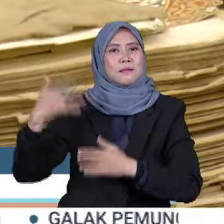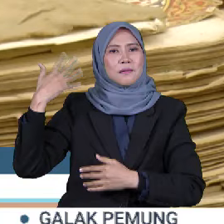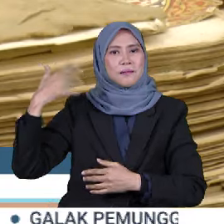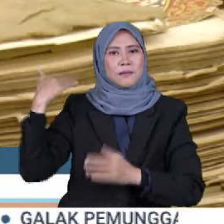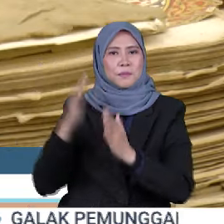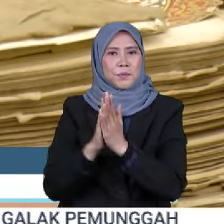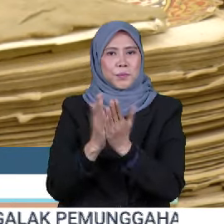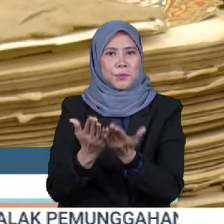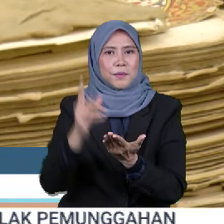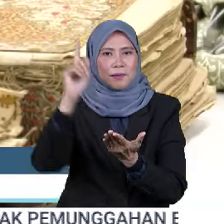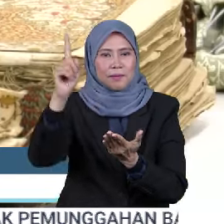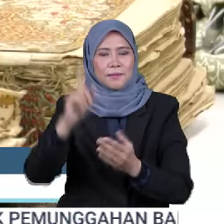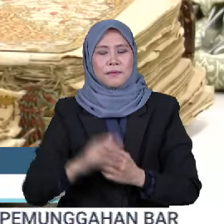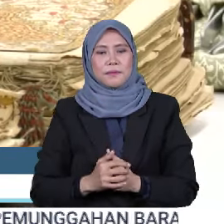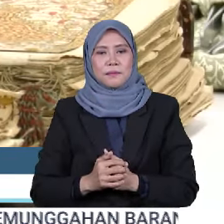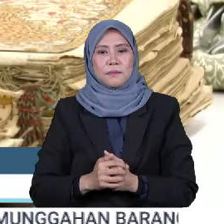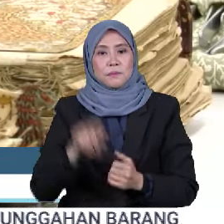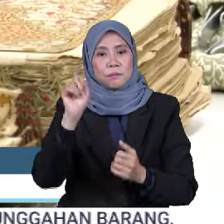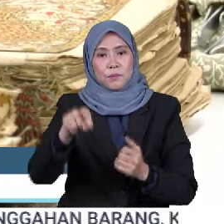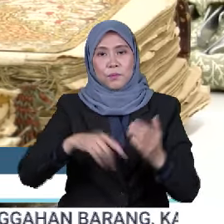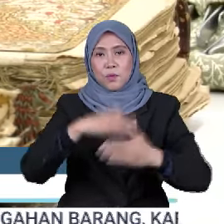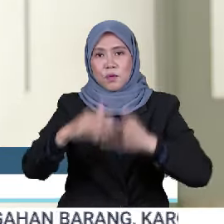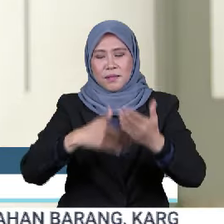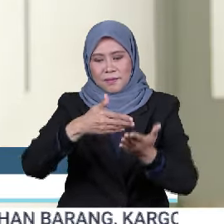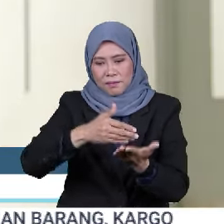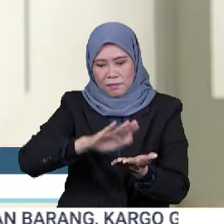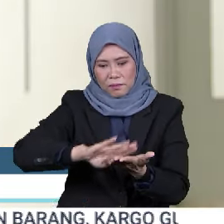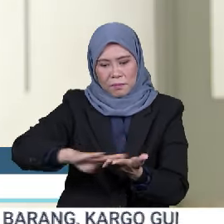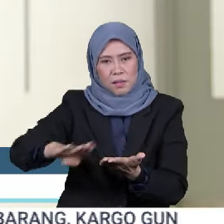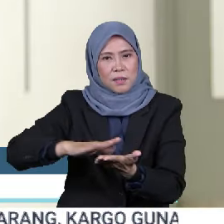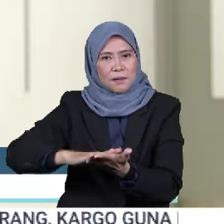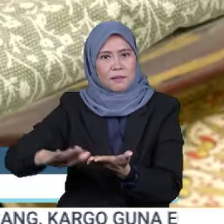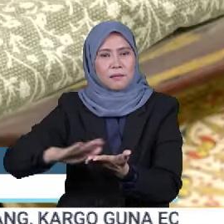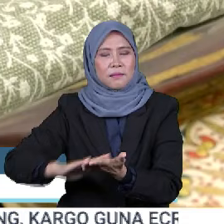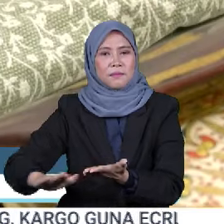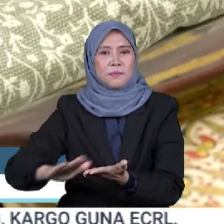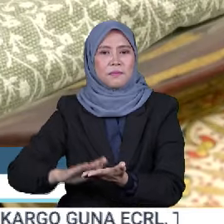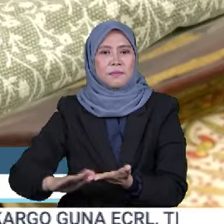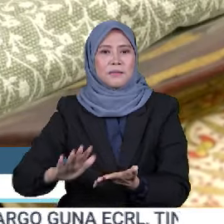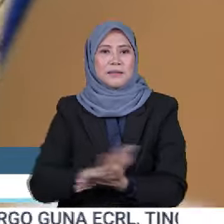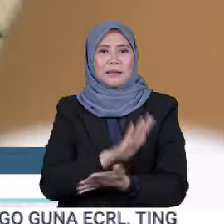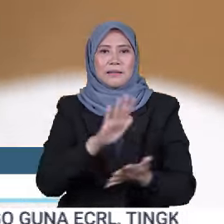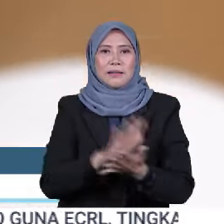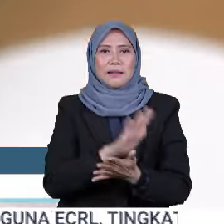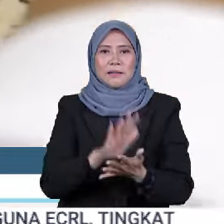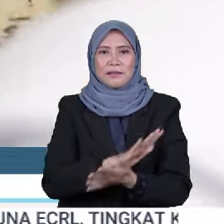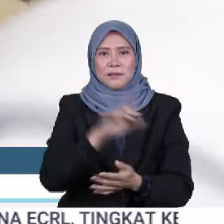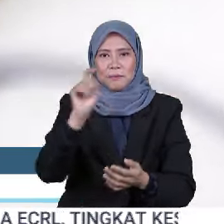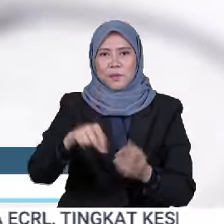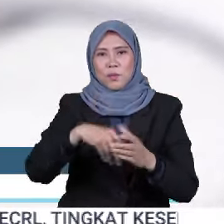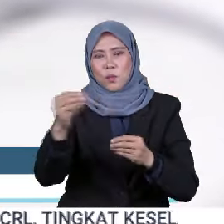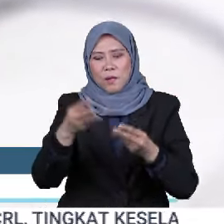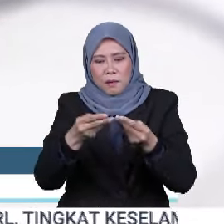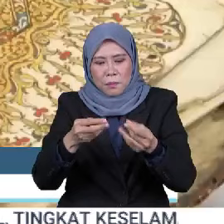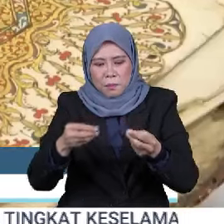tersebut. Ianya perlu melalui proses double cleansing, iaitu konservator kertas perlu mengeluarkan habuk